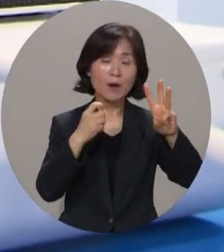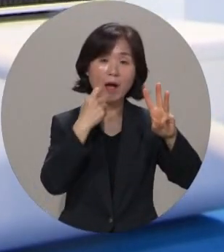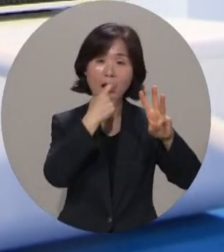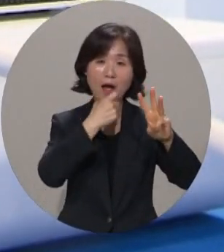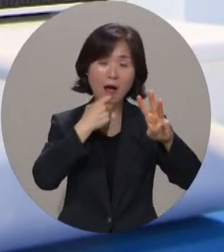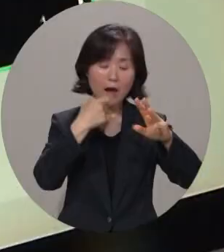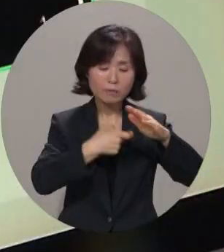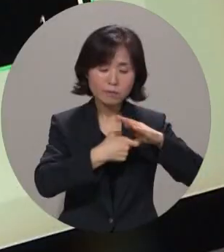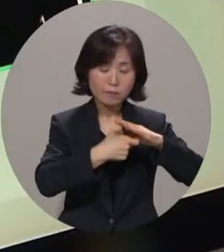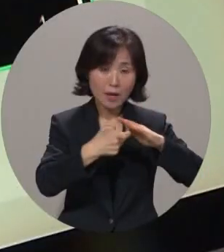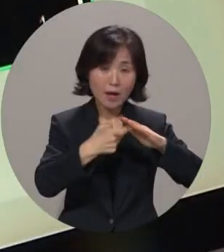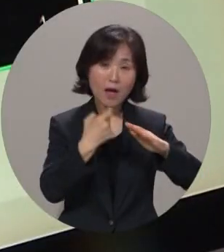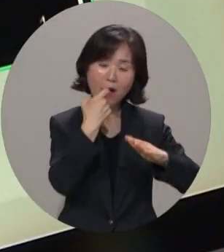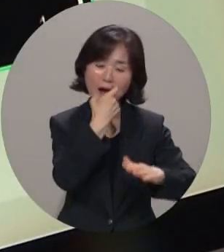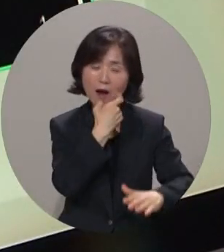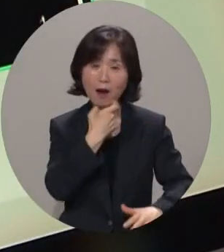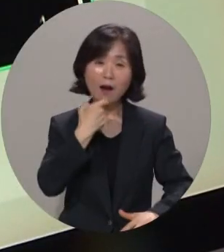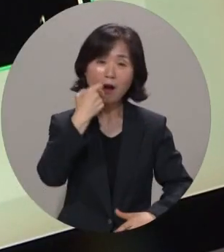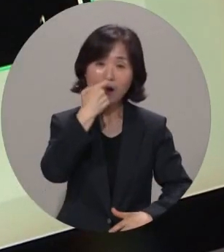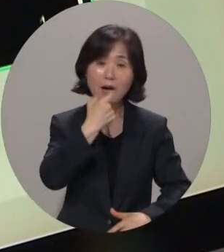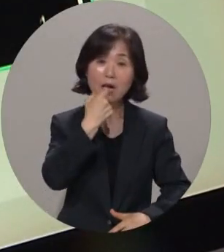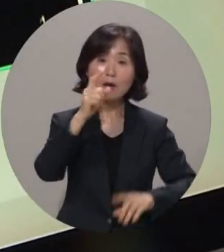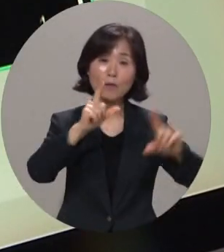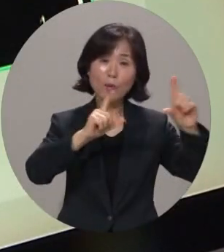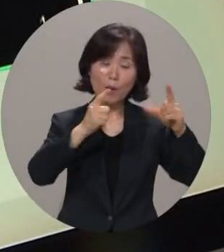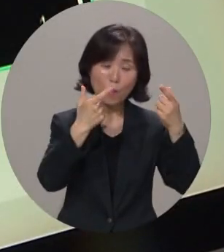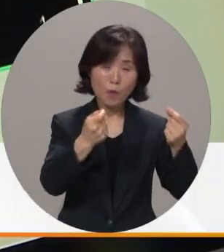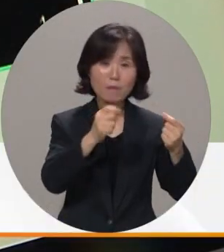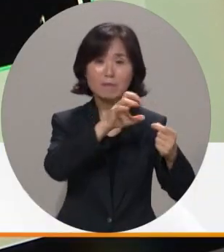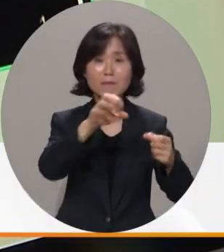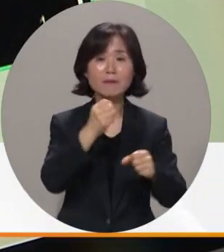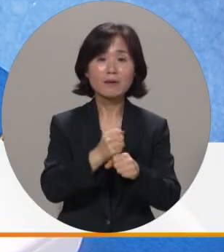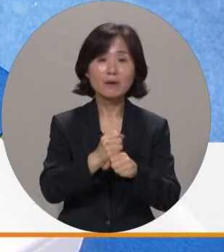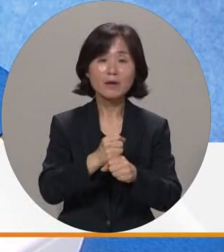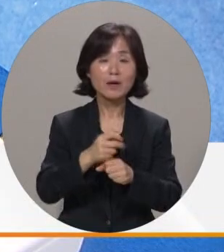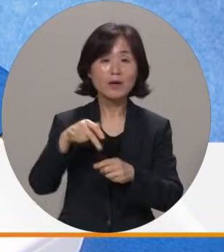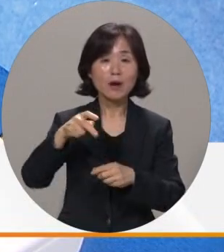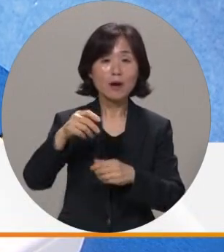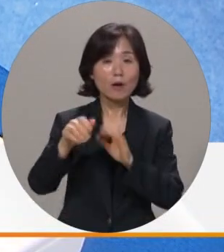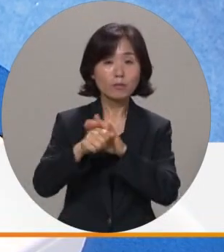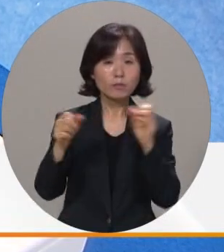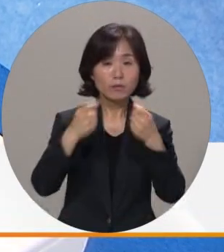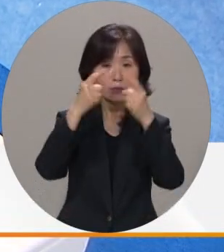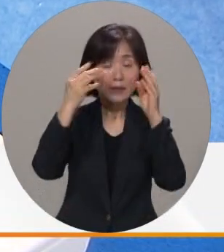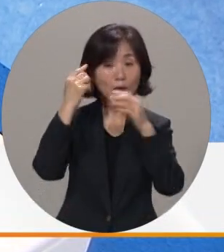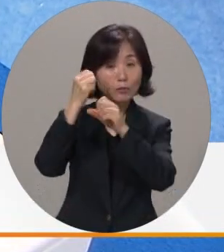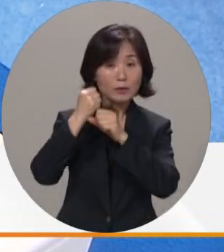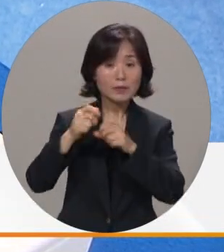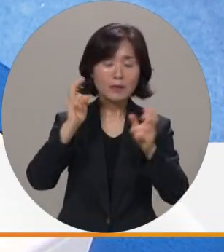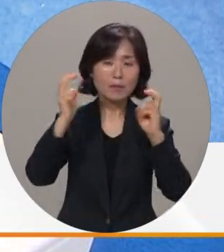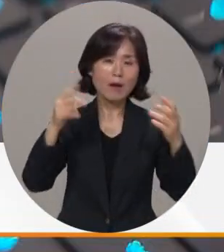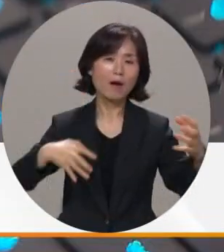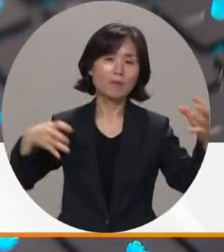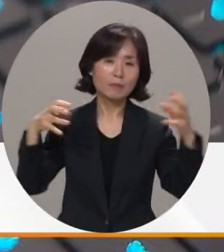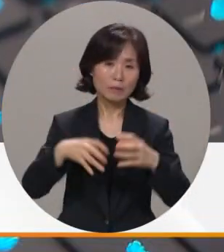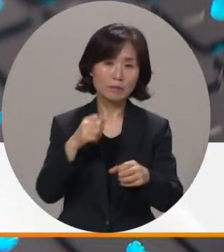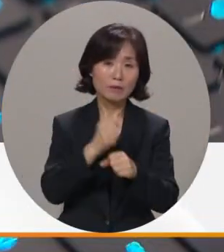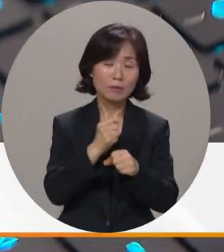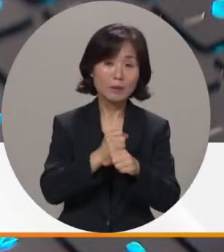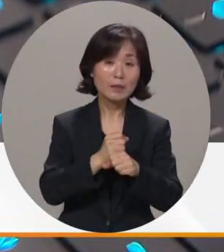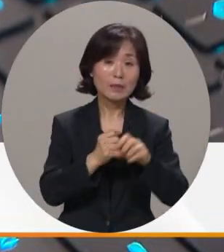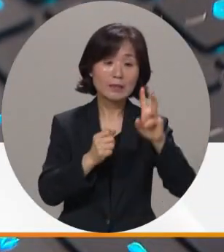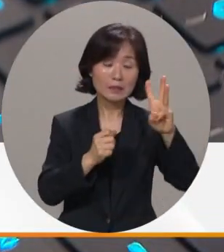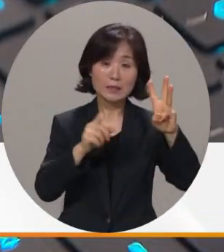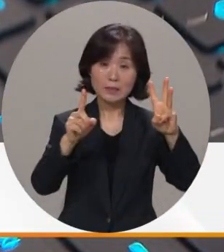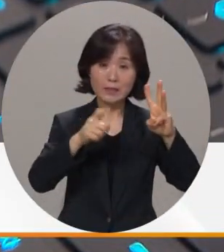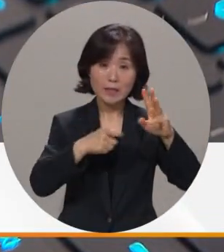단층 촬영을 통해 정교한 치아 모형이 만들어집니다. 경북대 연구진이 기업과 협력해서 만든 기술로 3D 프린터를